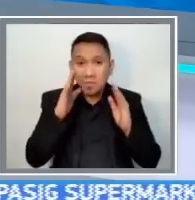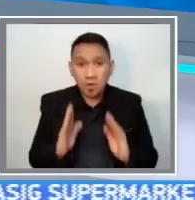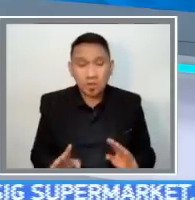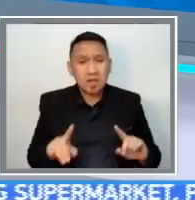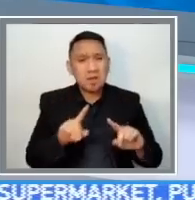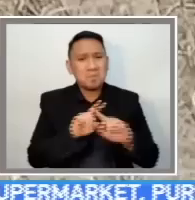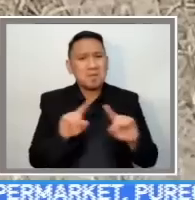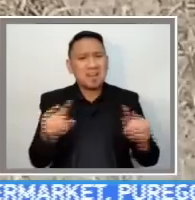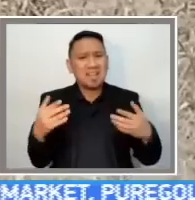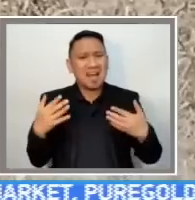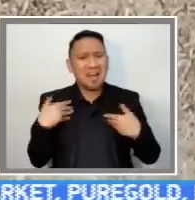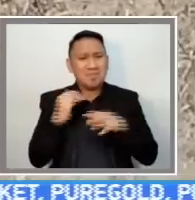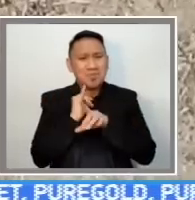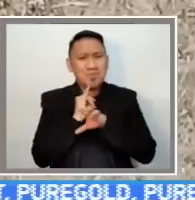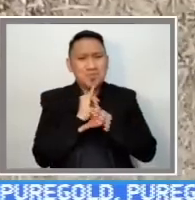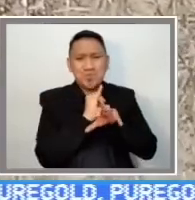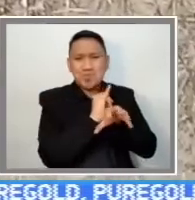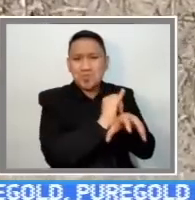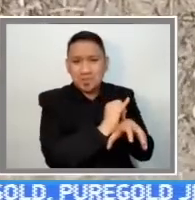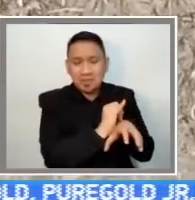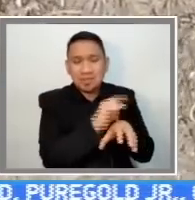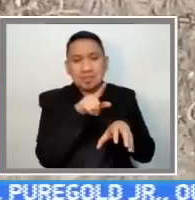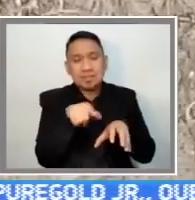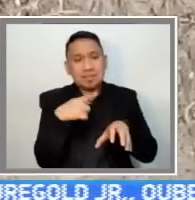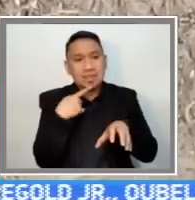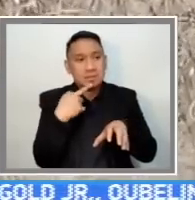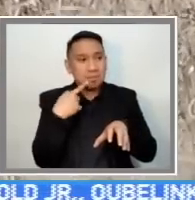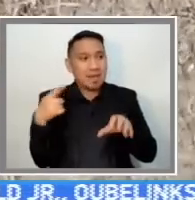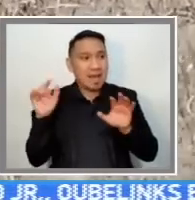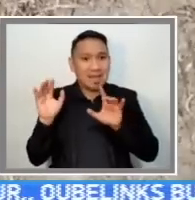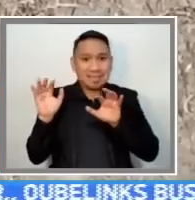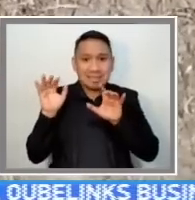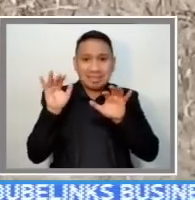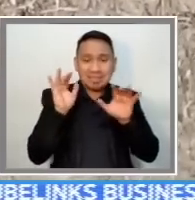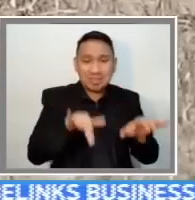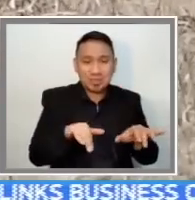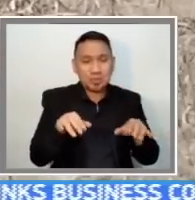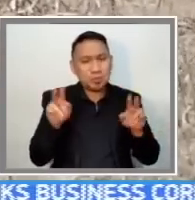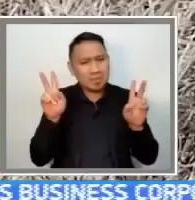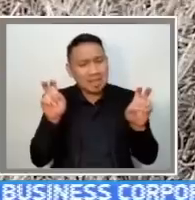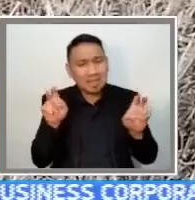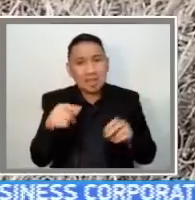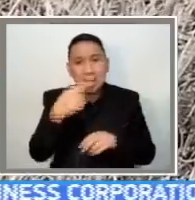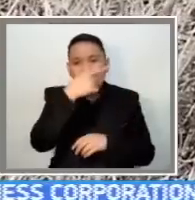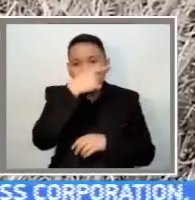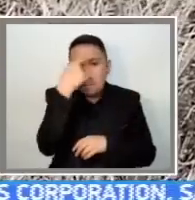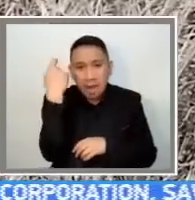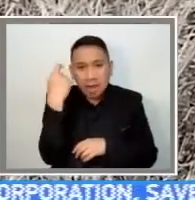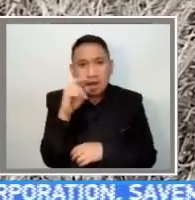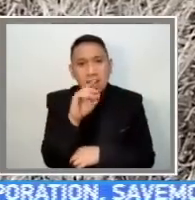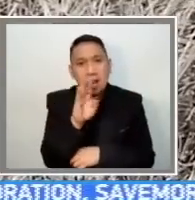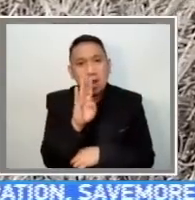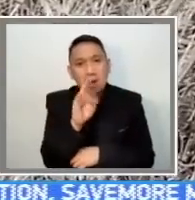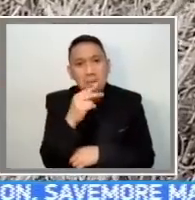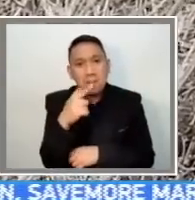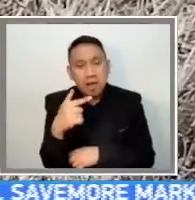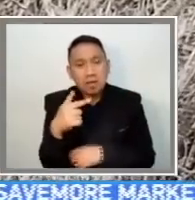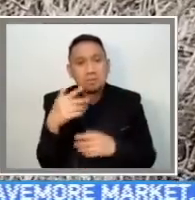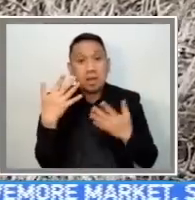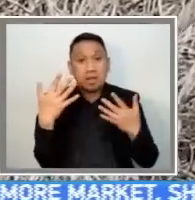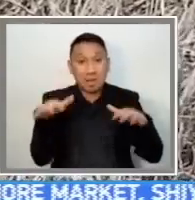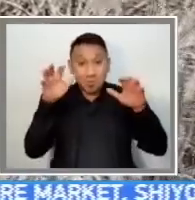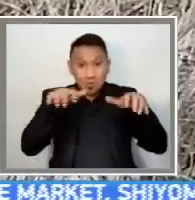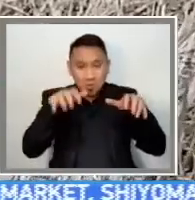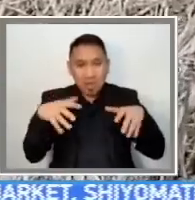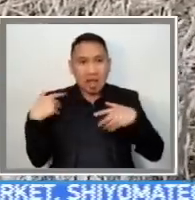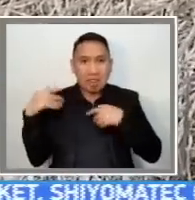peste. Ayon po sa ilang magsasaka, sumalakay ang black bugs sa kanilang mga tanim matapos ang pag-ulan sa lugar. Nabasa